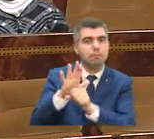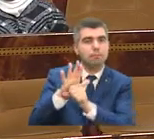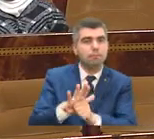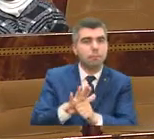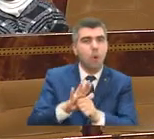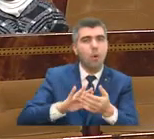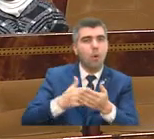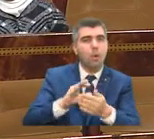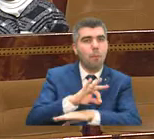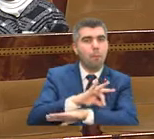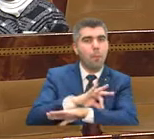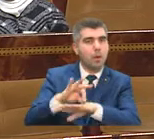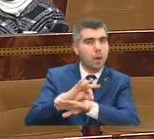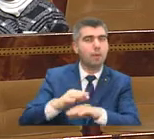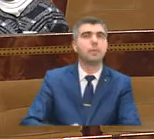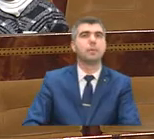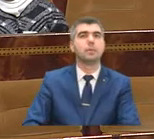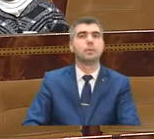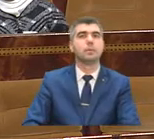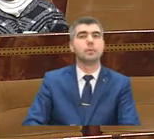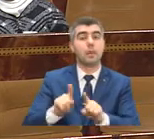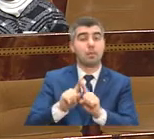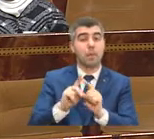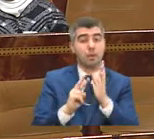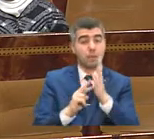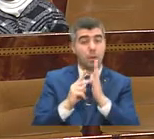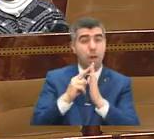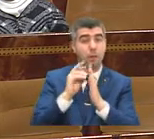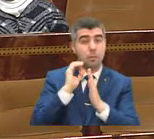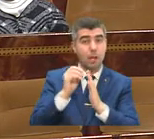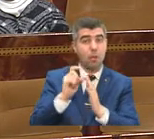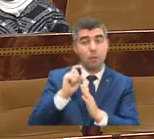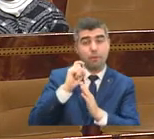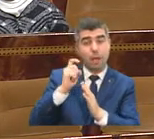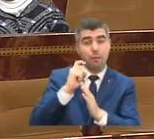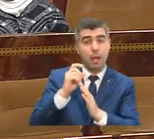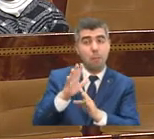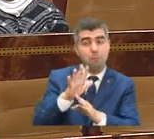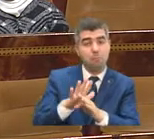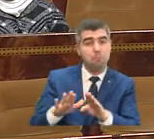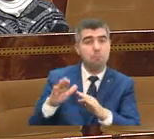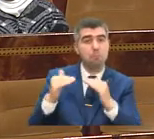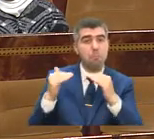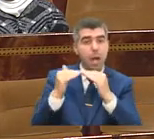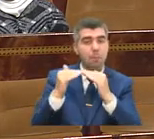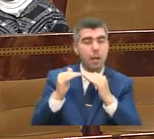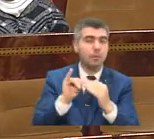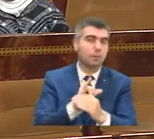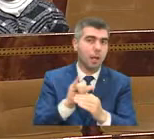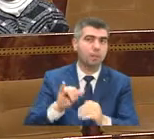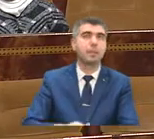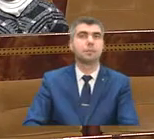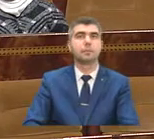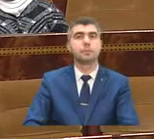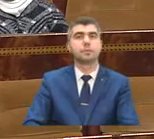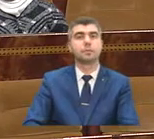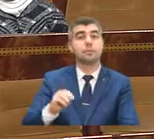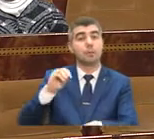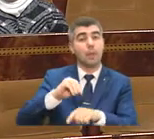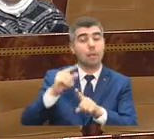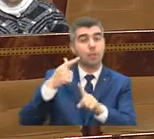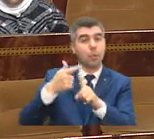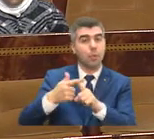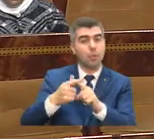الإدارة العمومية، بحيث أنها ما كتستافدش من عدالة أجرية شأنها شأن سائر الهيئات الأخرى. كذلك بالنسبة